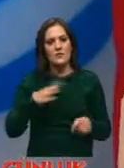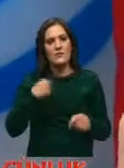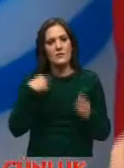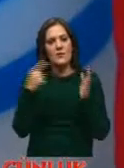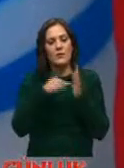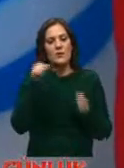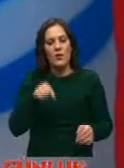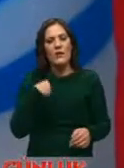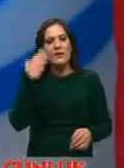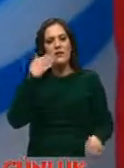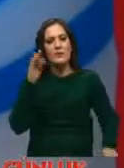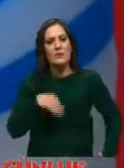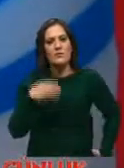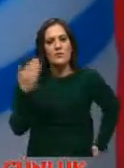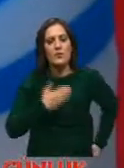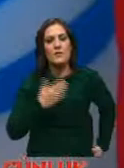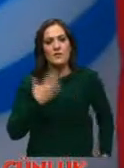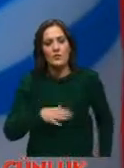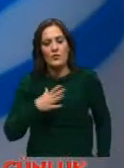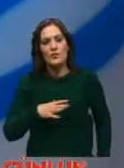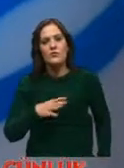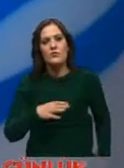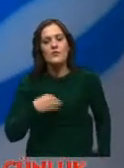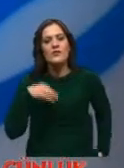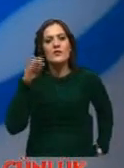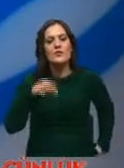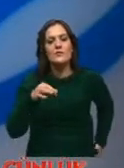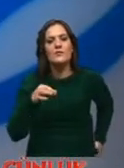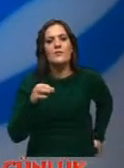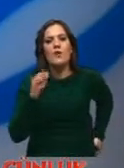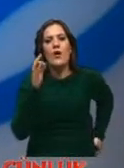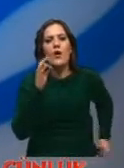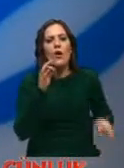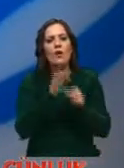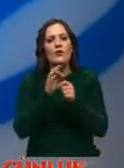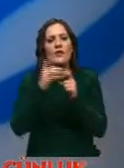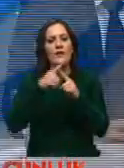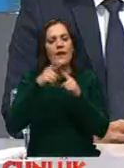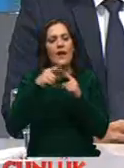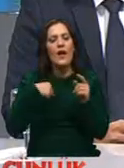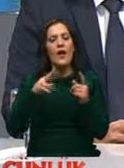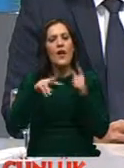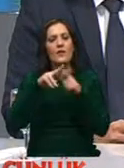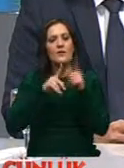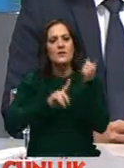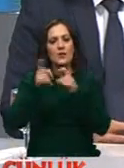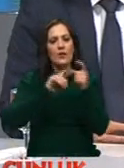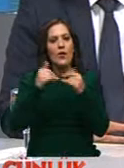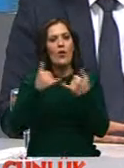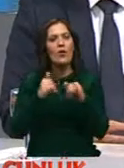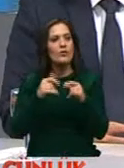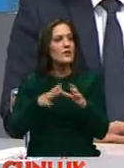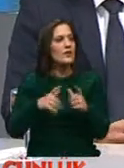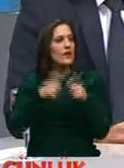amacımız o. Keyifle başlayalım programımıza istiyoruz. Efendim şimdi ODTÜ Teknokent Animasyon Teknolojileri ve Oyun